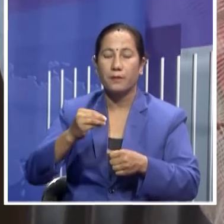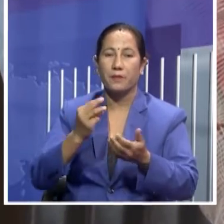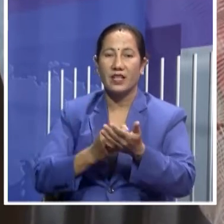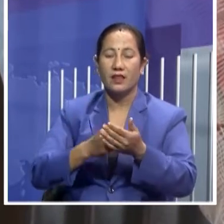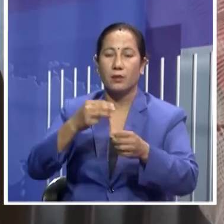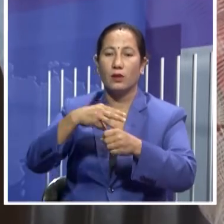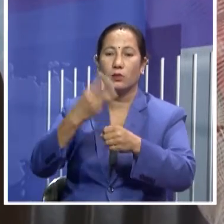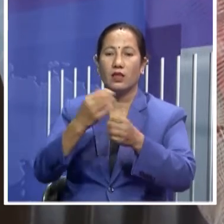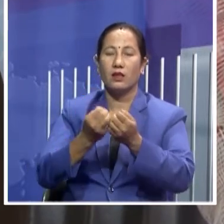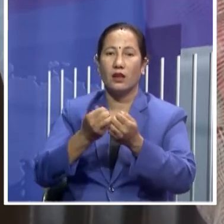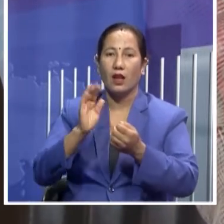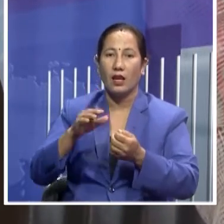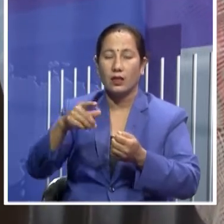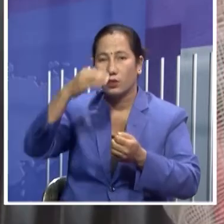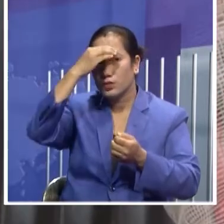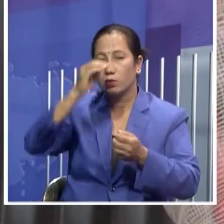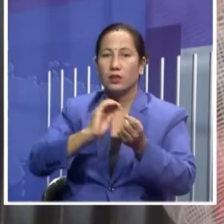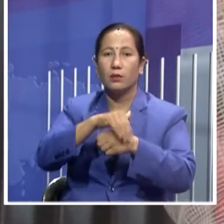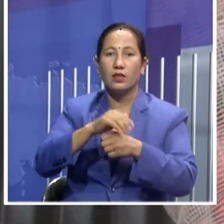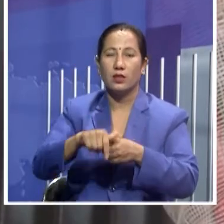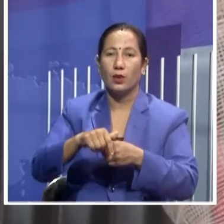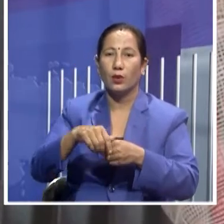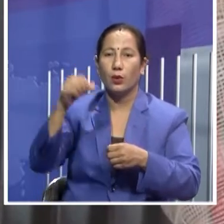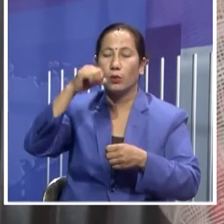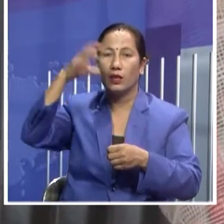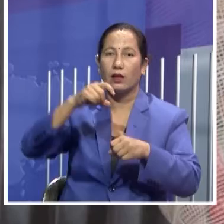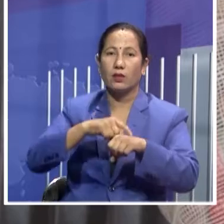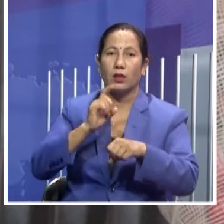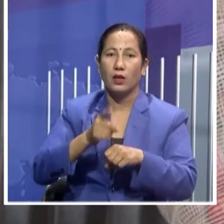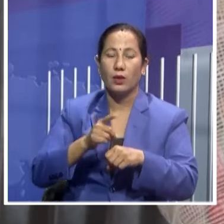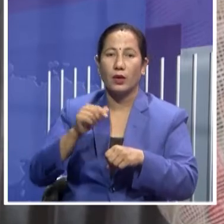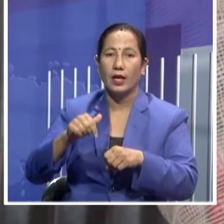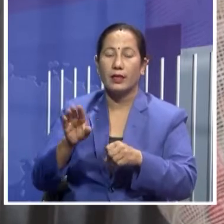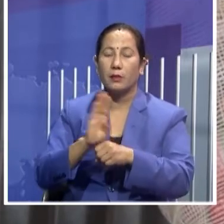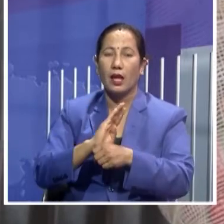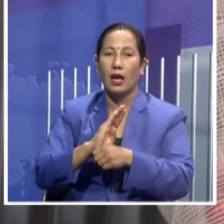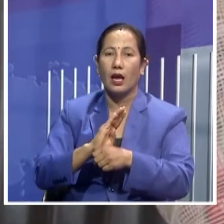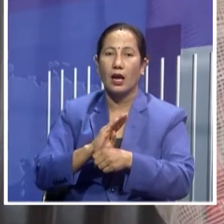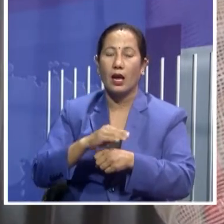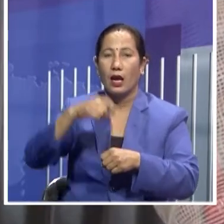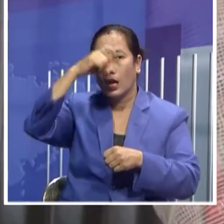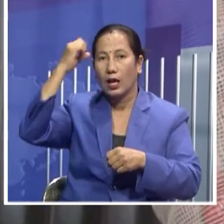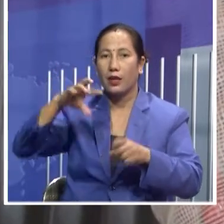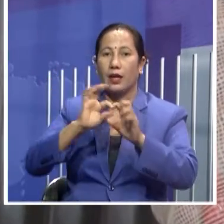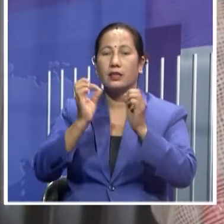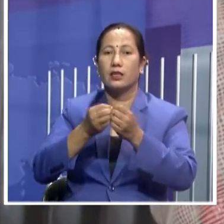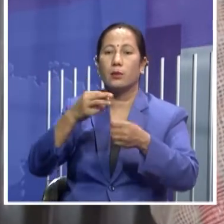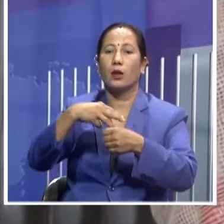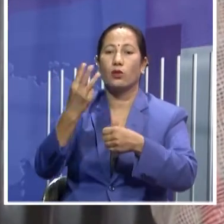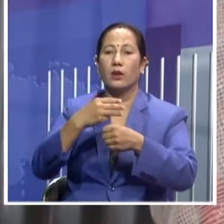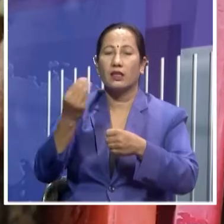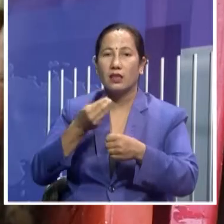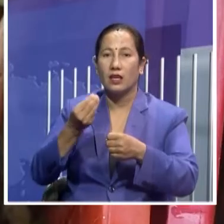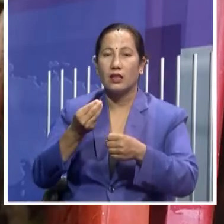उत्पादन गर्नतिर लागे, त्यसको समस्या पनि बढी छ। यो बर्खाको समय हो, यति बेला चाहिँ तराई क्षेत्रमा चाहिँ उत्पादन धेरै